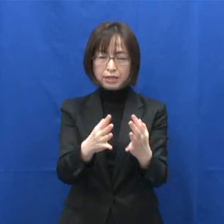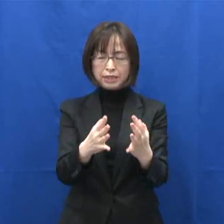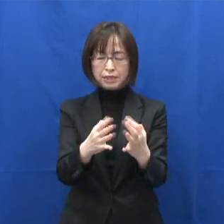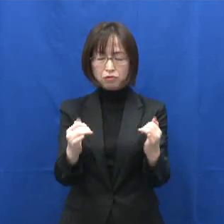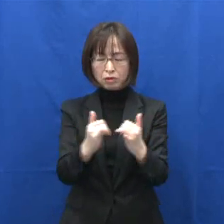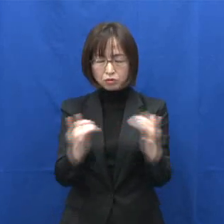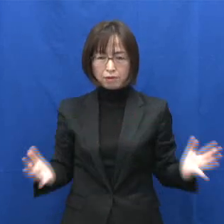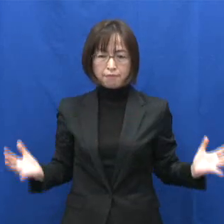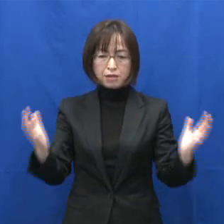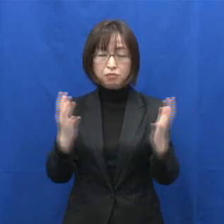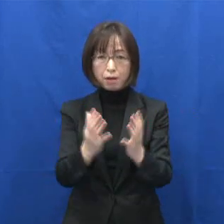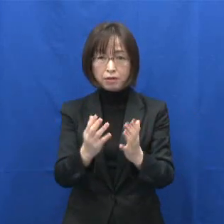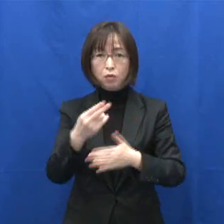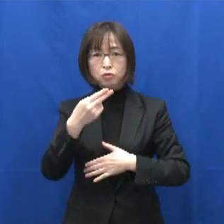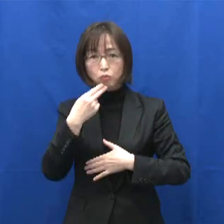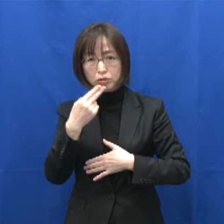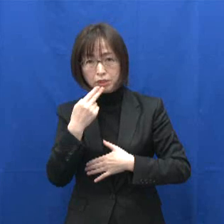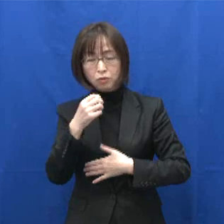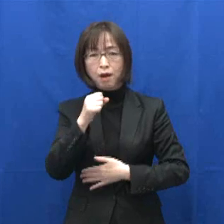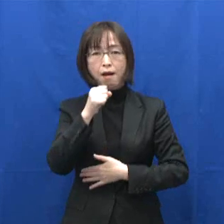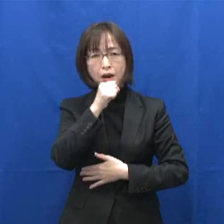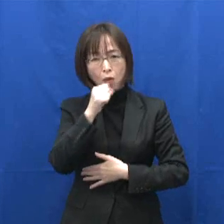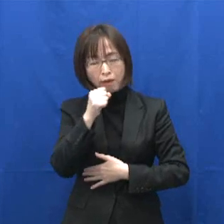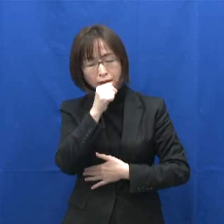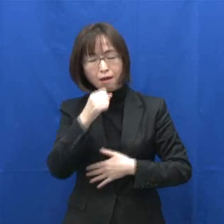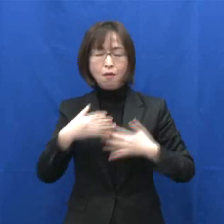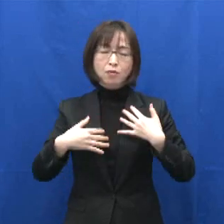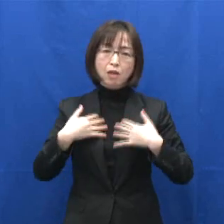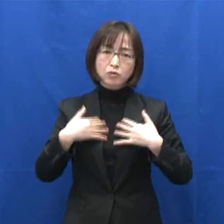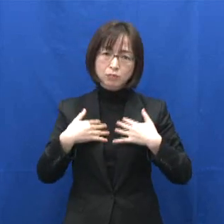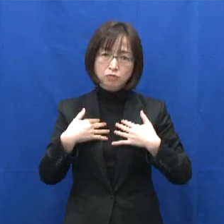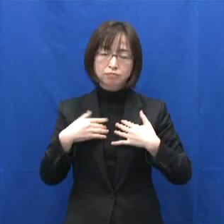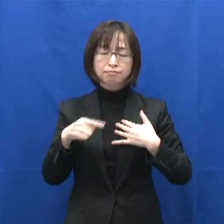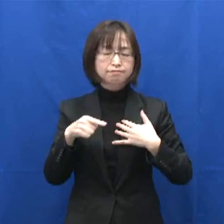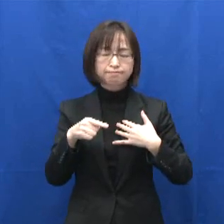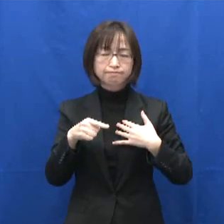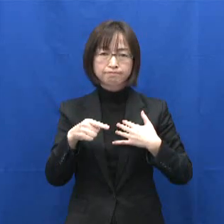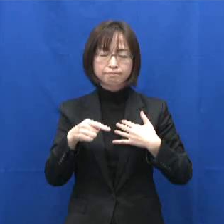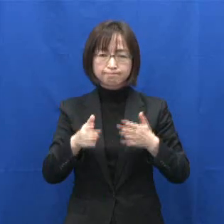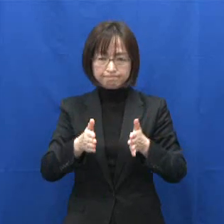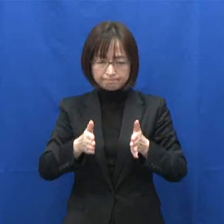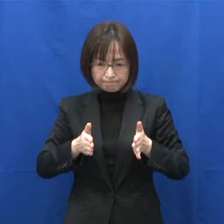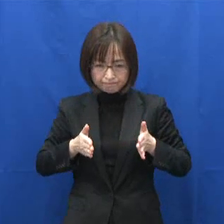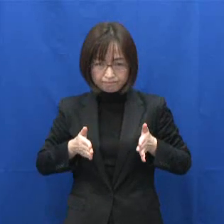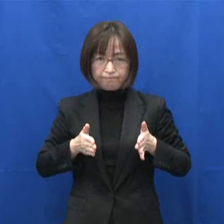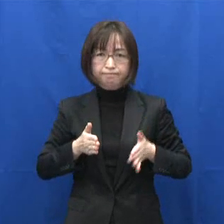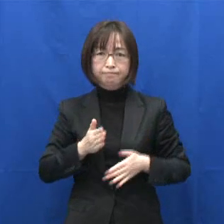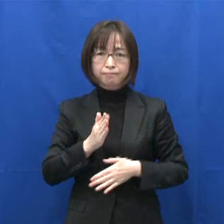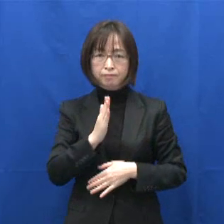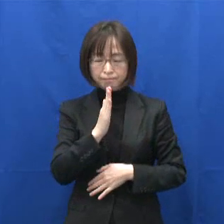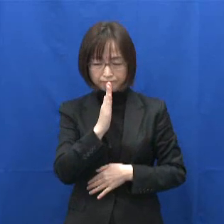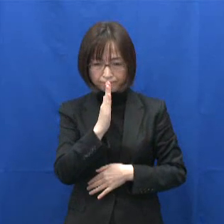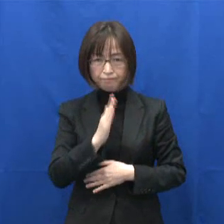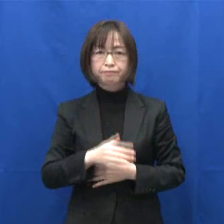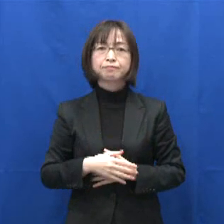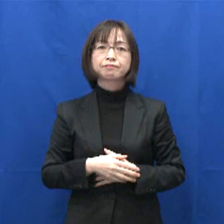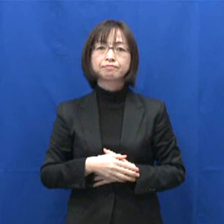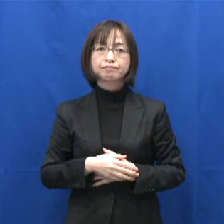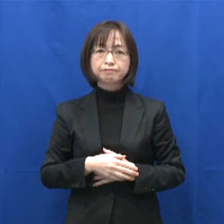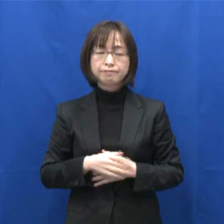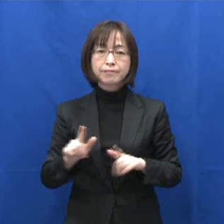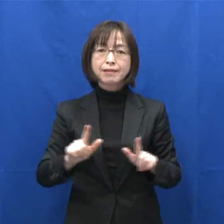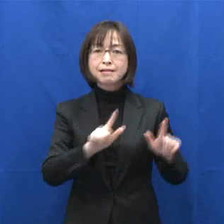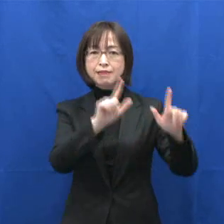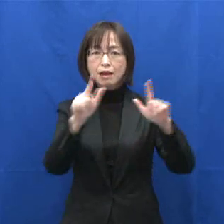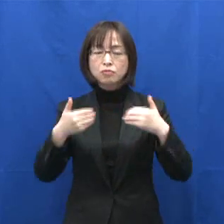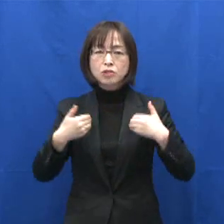ての食事あるいはカラオケを楽しむといったことは現に慎んでいただきたいと思います。生活